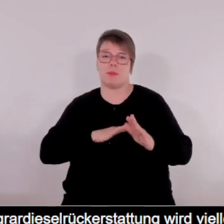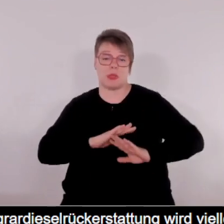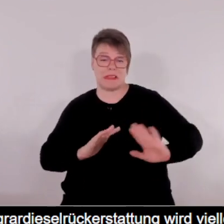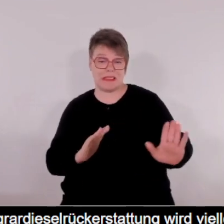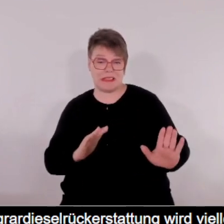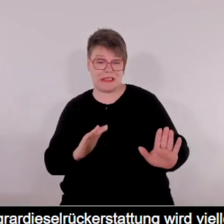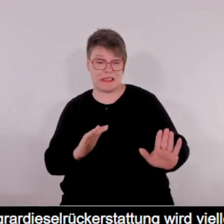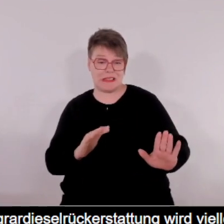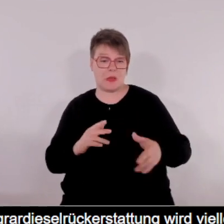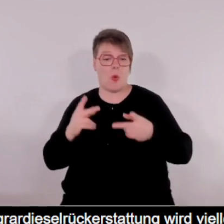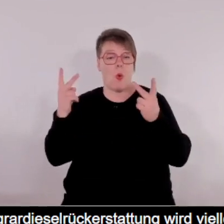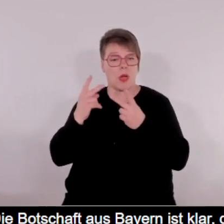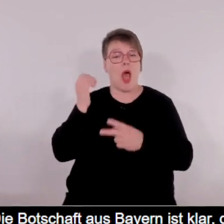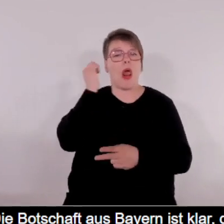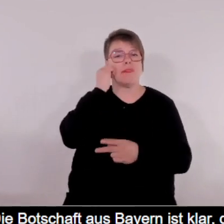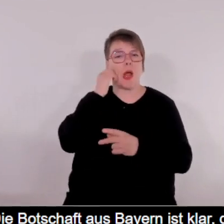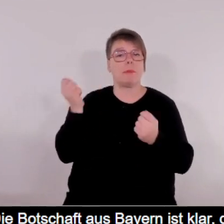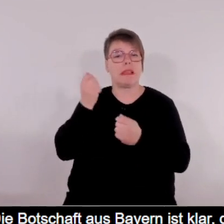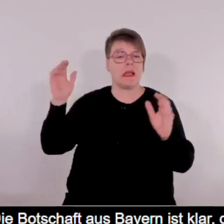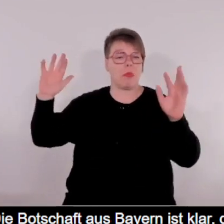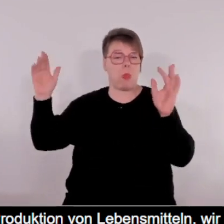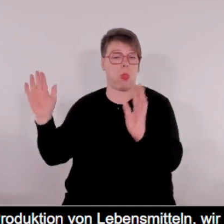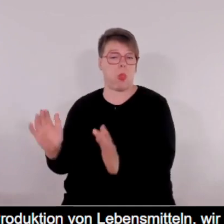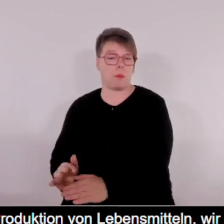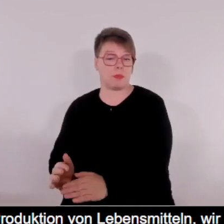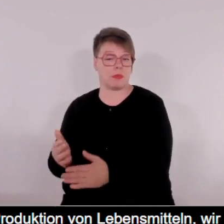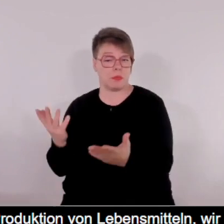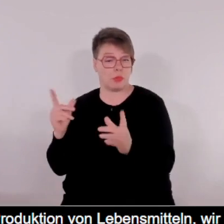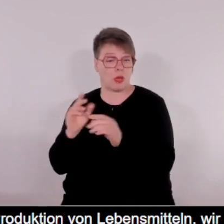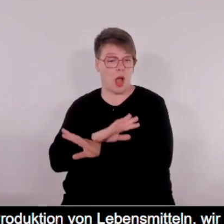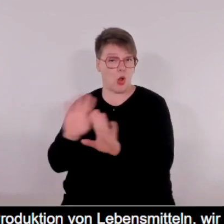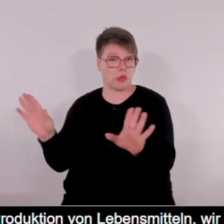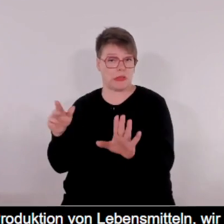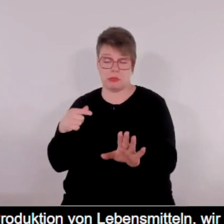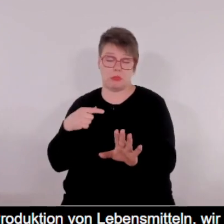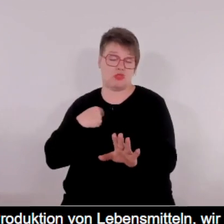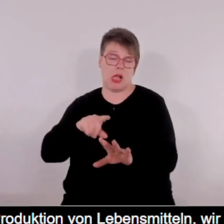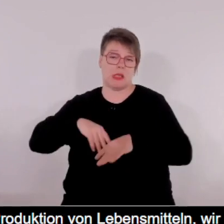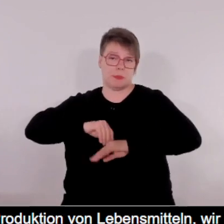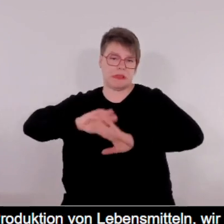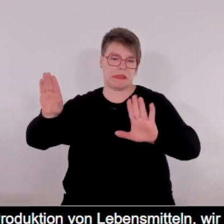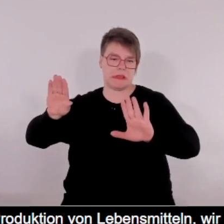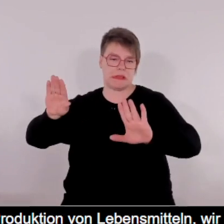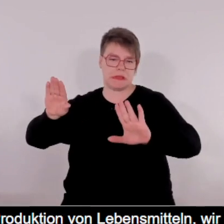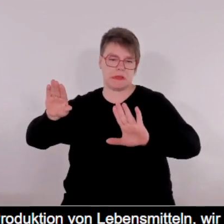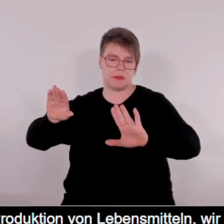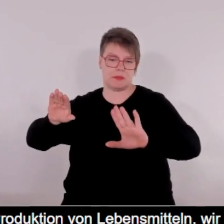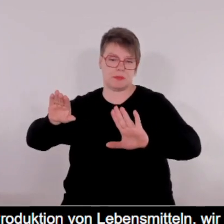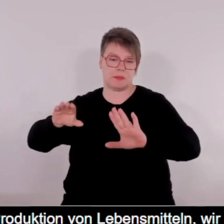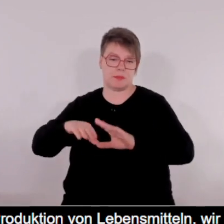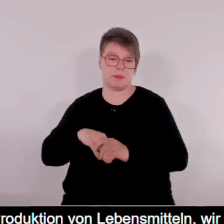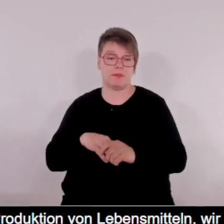Ampel hier betreibt, dass sie nicht sieht, was das in der Landwirtschaft bedeutet und dass sie nicht sieht, welche